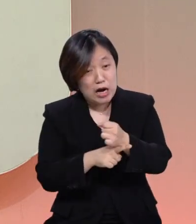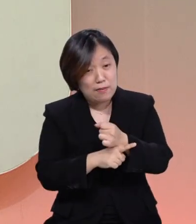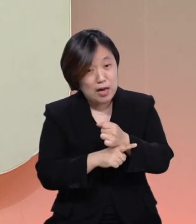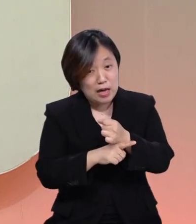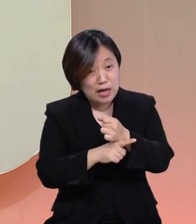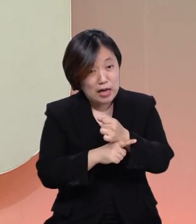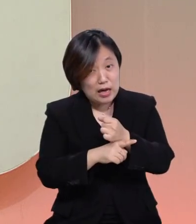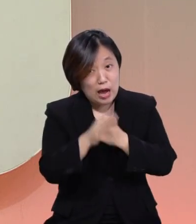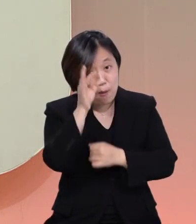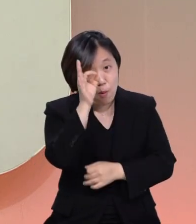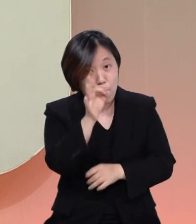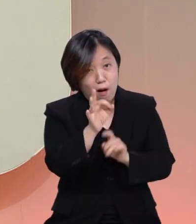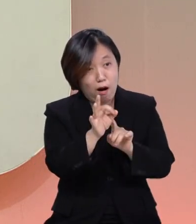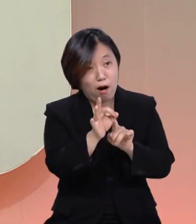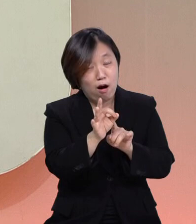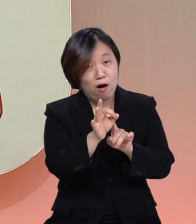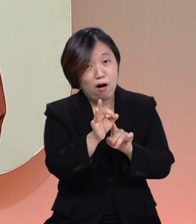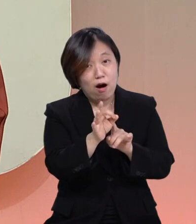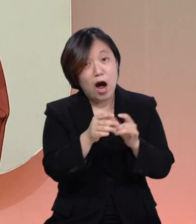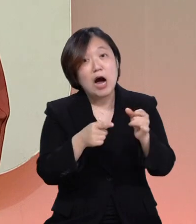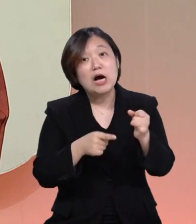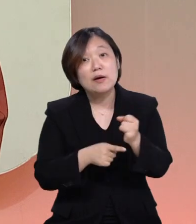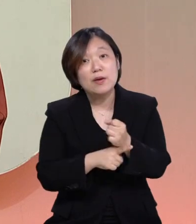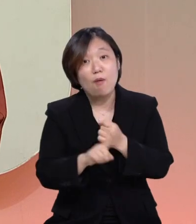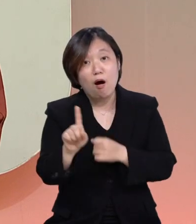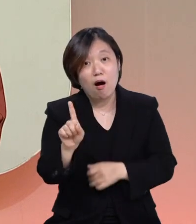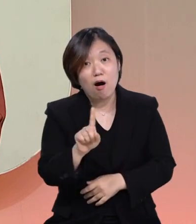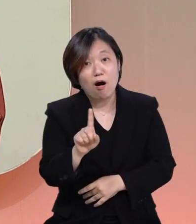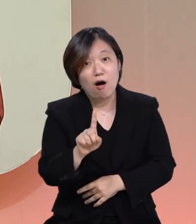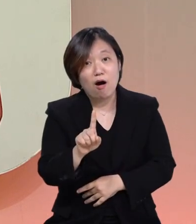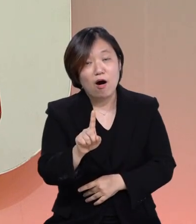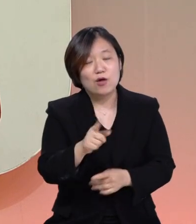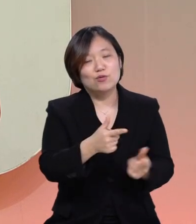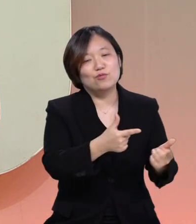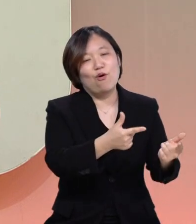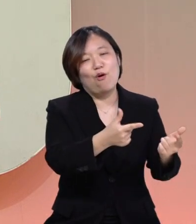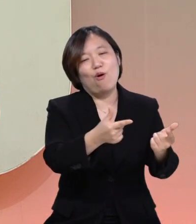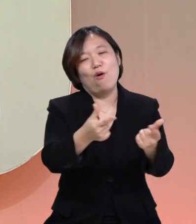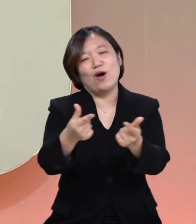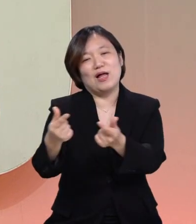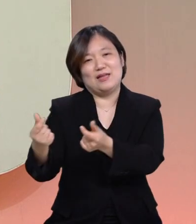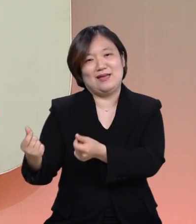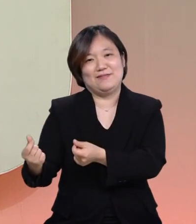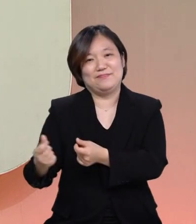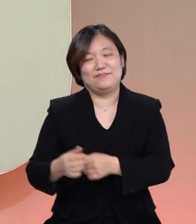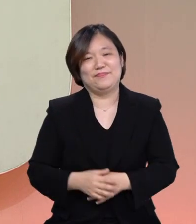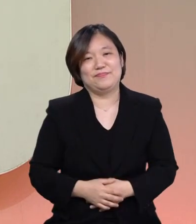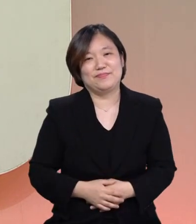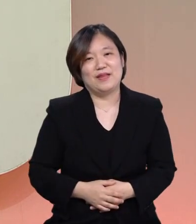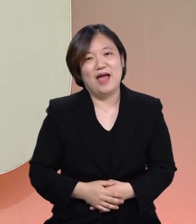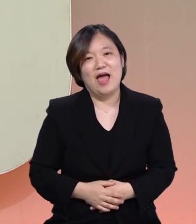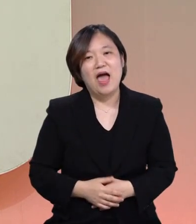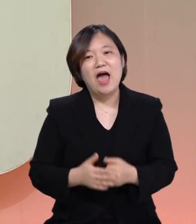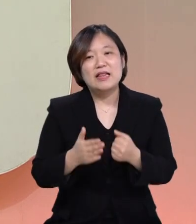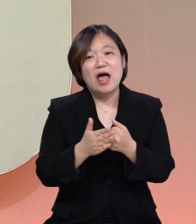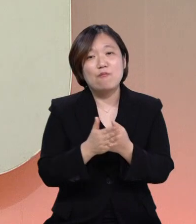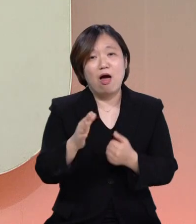이렇게 살펴보면 결국 말하고자 하는 의미는 이제 하나를 가리키고 있습니다 그래서